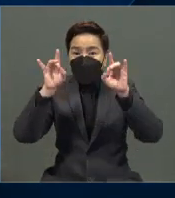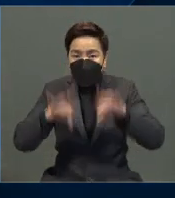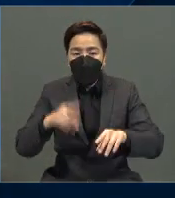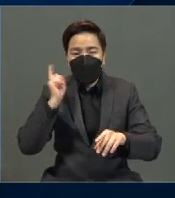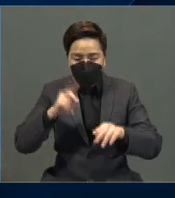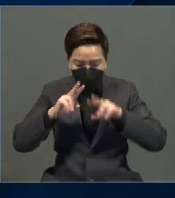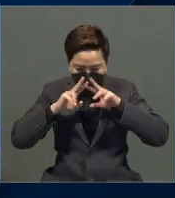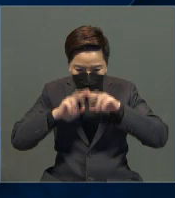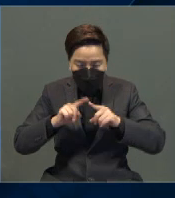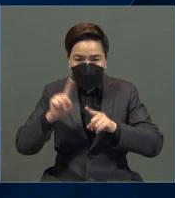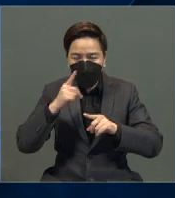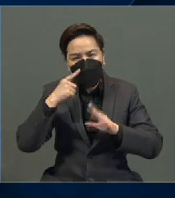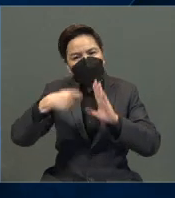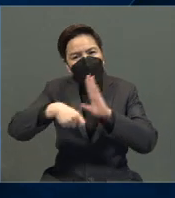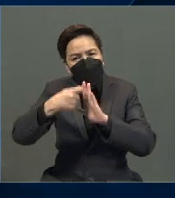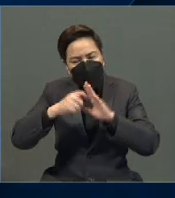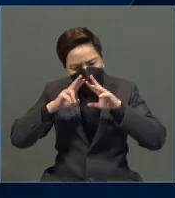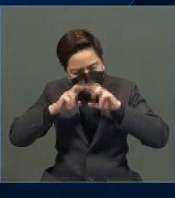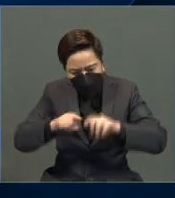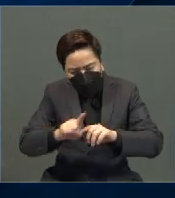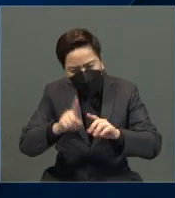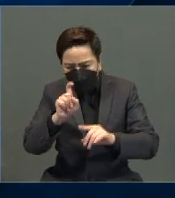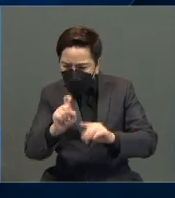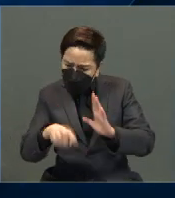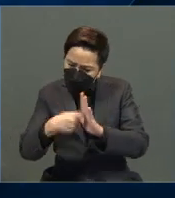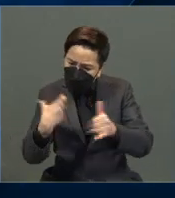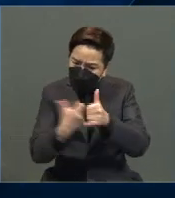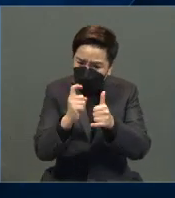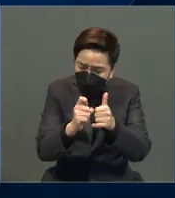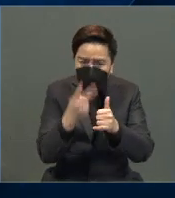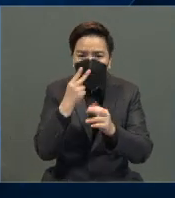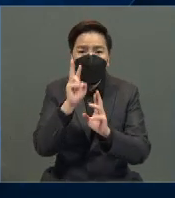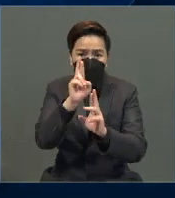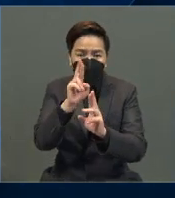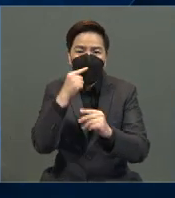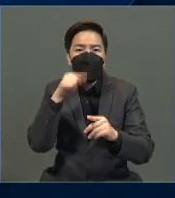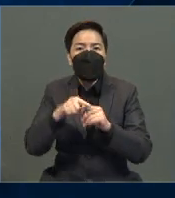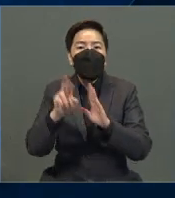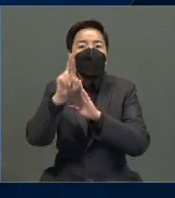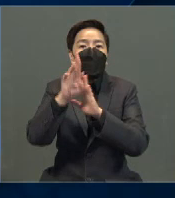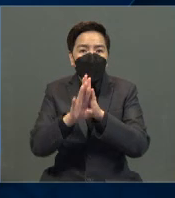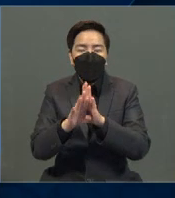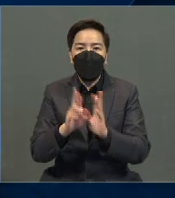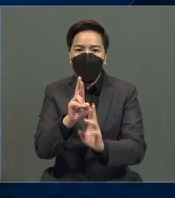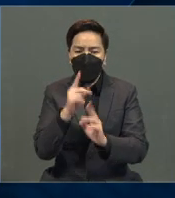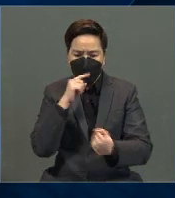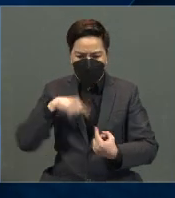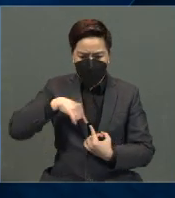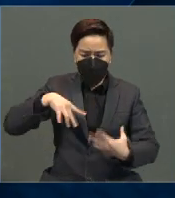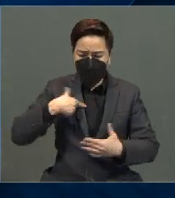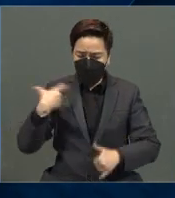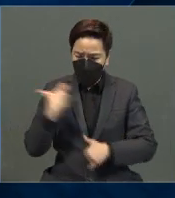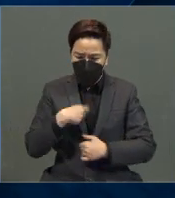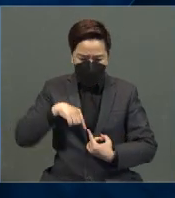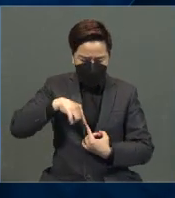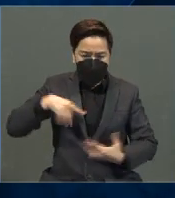ต้องมีการหาสาเหตุให้ชัดเจนนะครับโดยระบบของระบบเฝ้าระวังอาการไม่พึงประสงค์นะครับในระดับพื้นที่